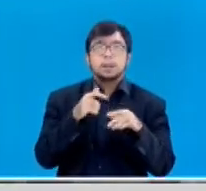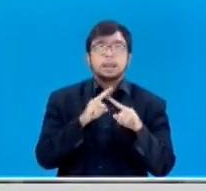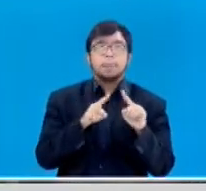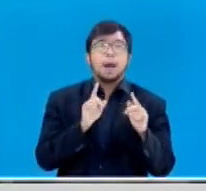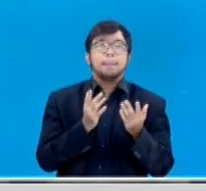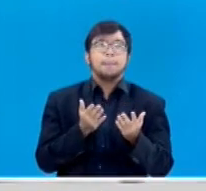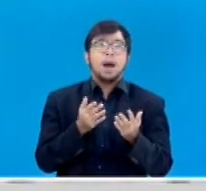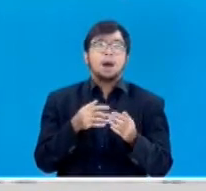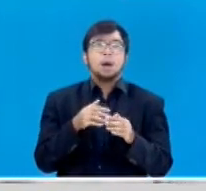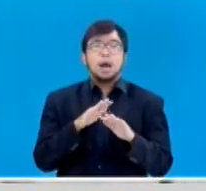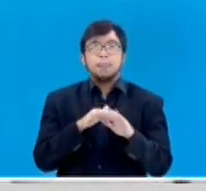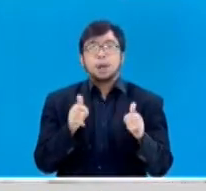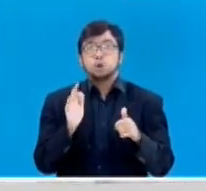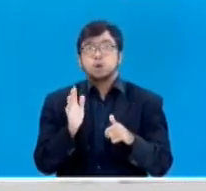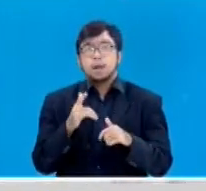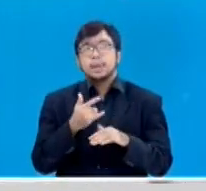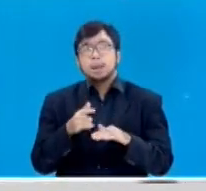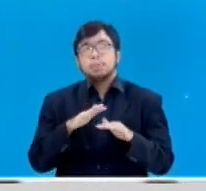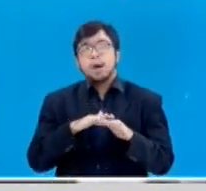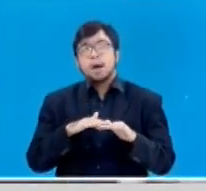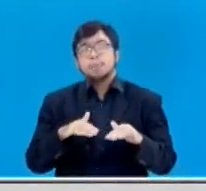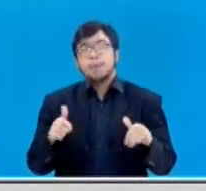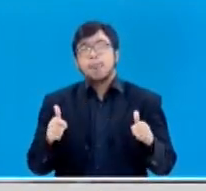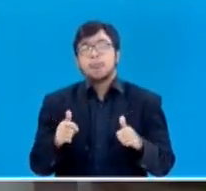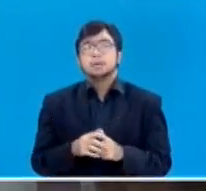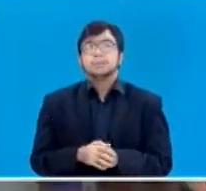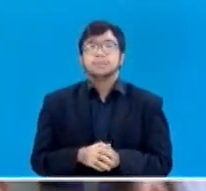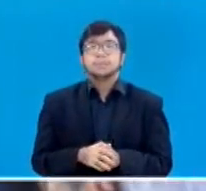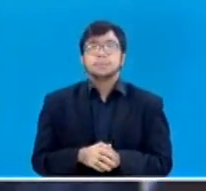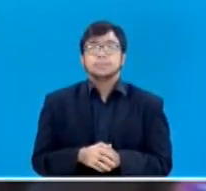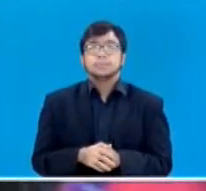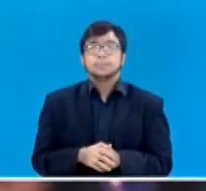terkendali untuk tetap konsisten. Tim Liputan iNews melaporkan.